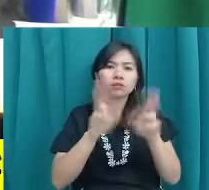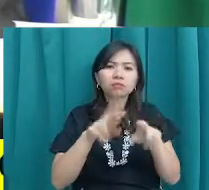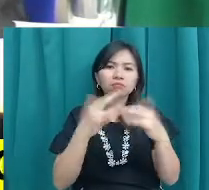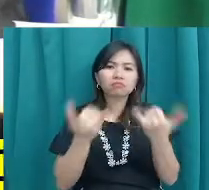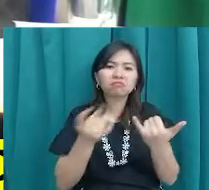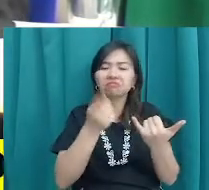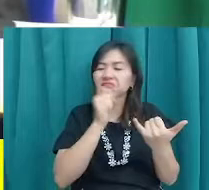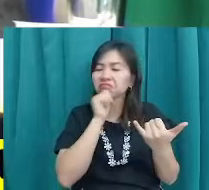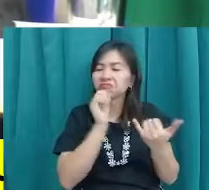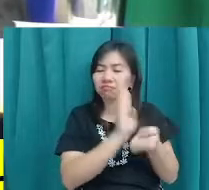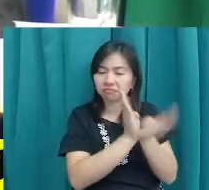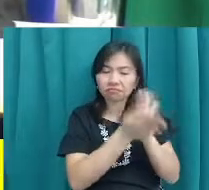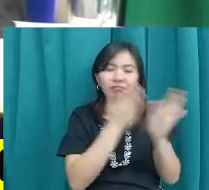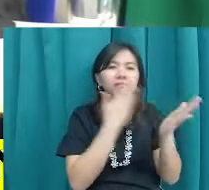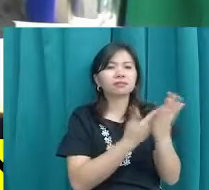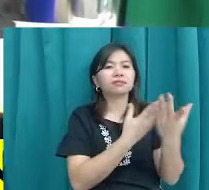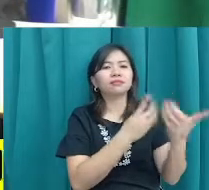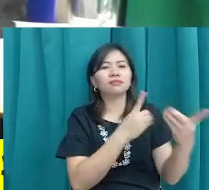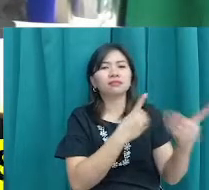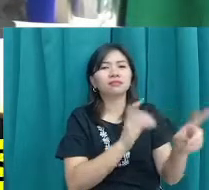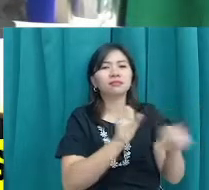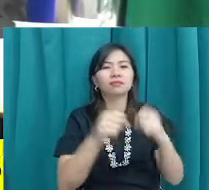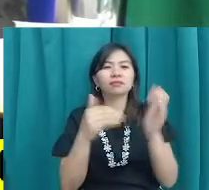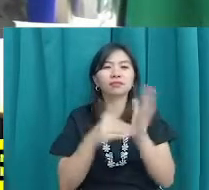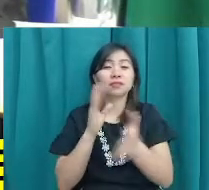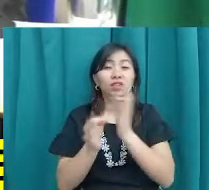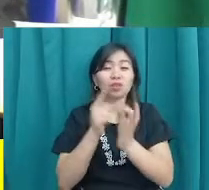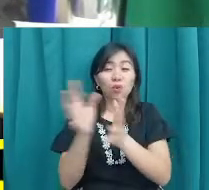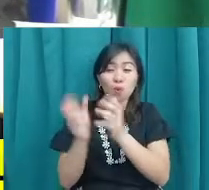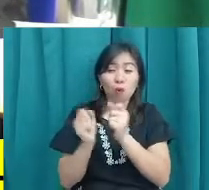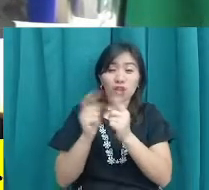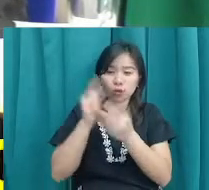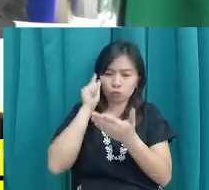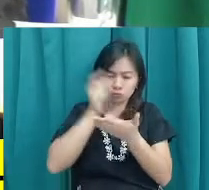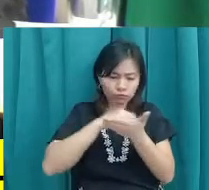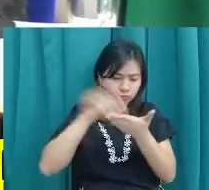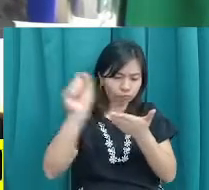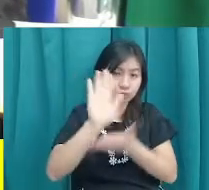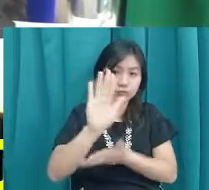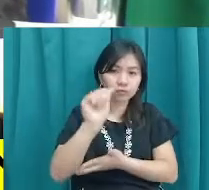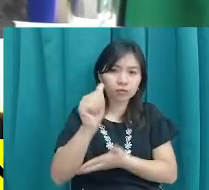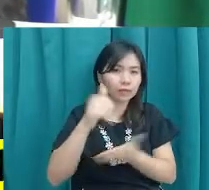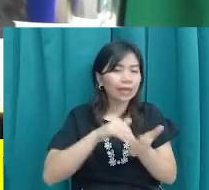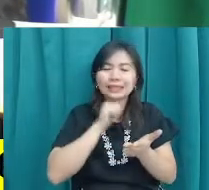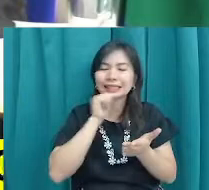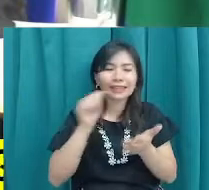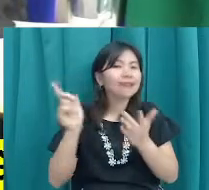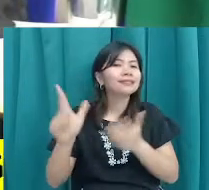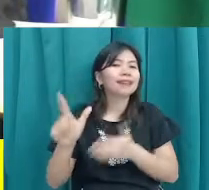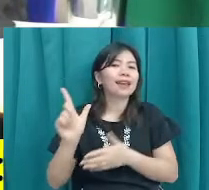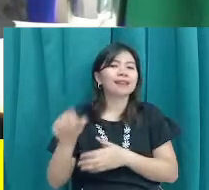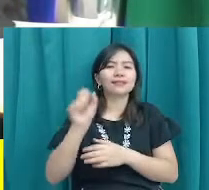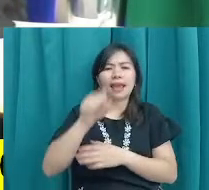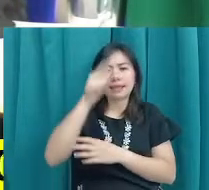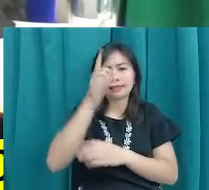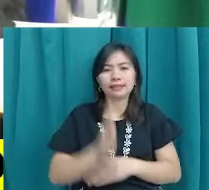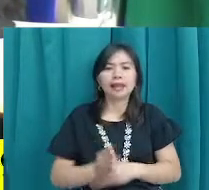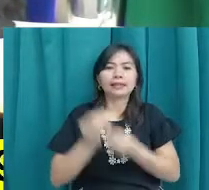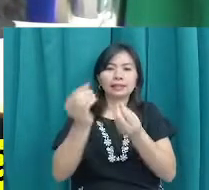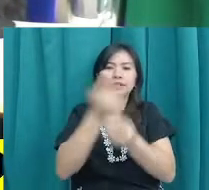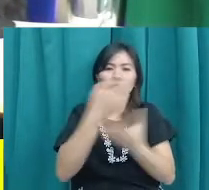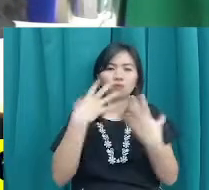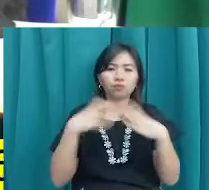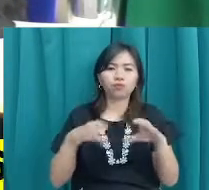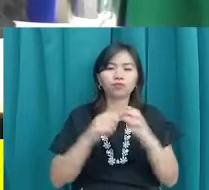naging mabuting disciple. Yeah. Kaya if you want to check yourselves now, it's not too late. Binibigyan ka ng Panginoon ng tsansa.